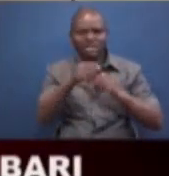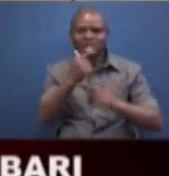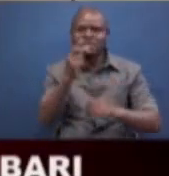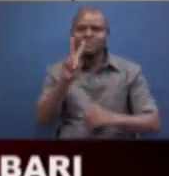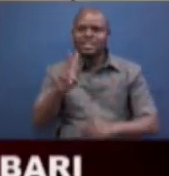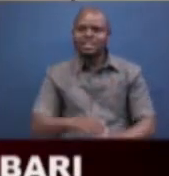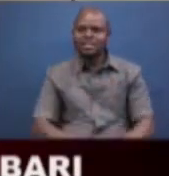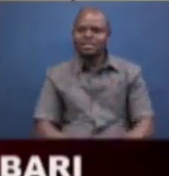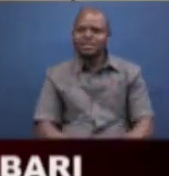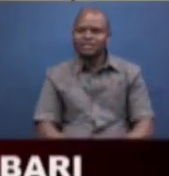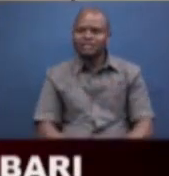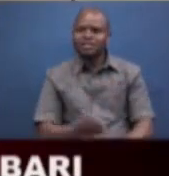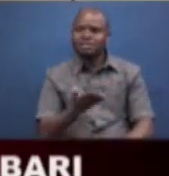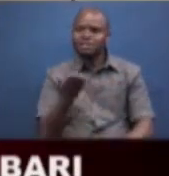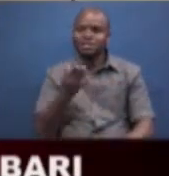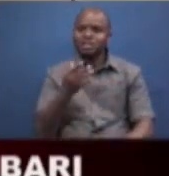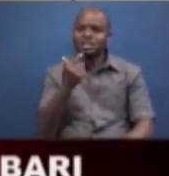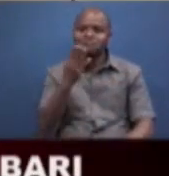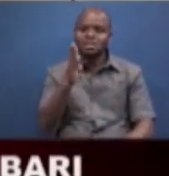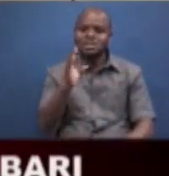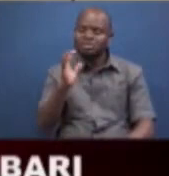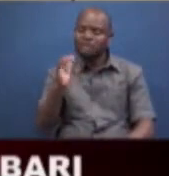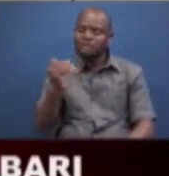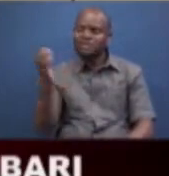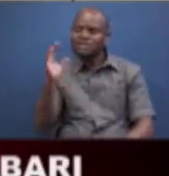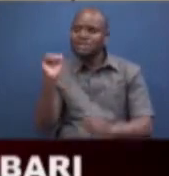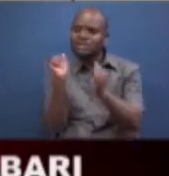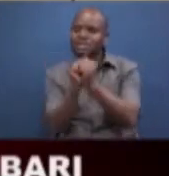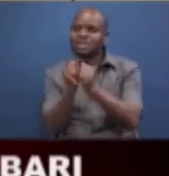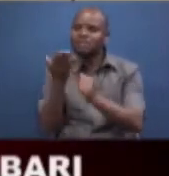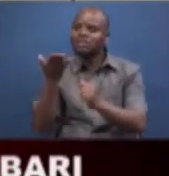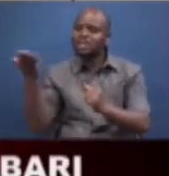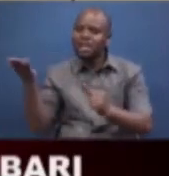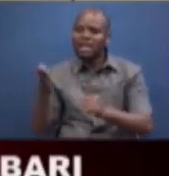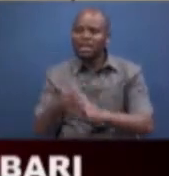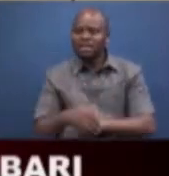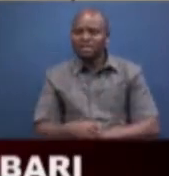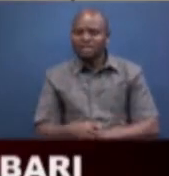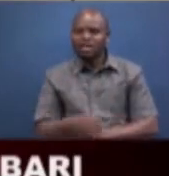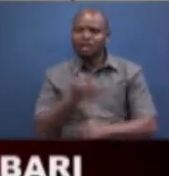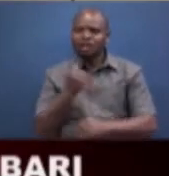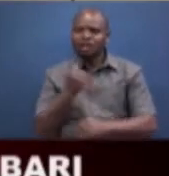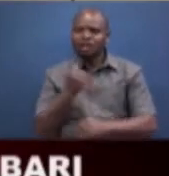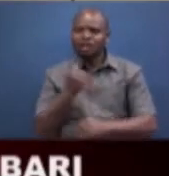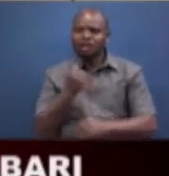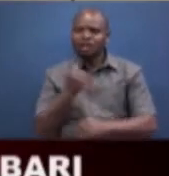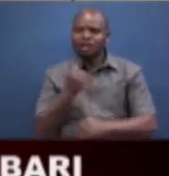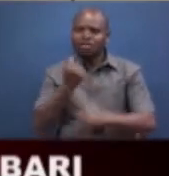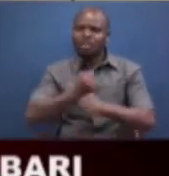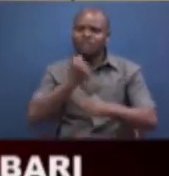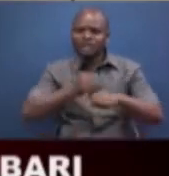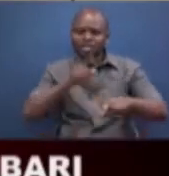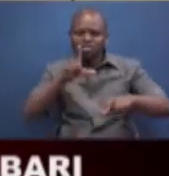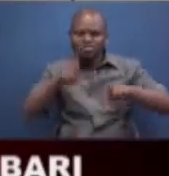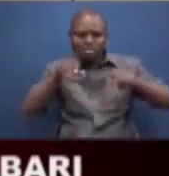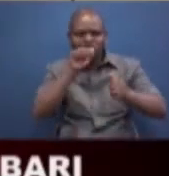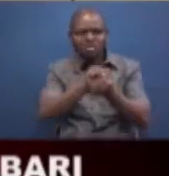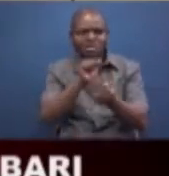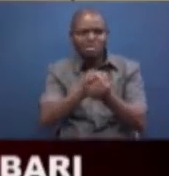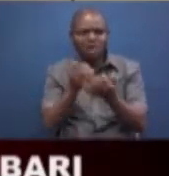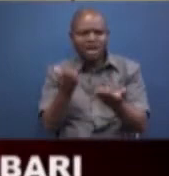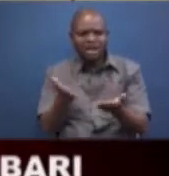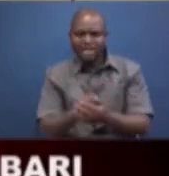TV. Na pengine sio TBC peke yake, Channel 10 na wengine wafanye uchambuzi wa haya